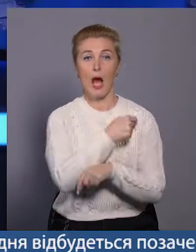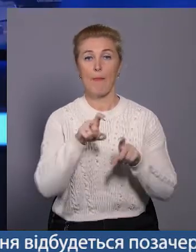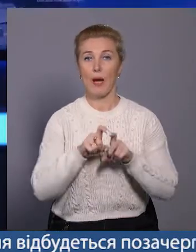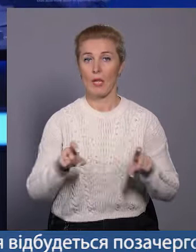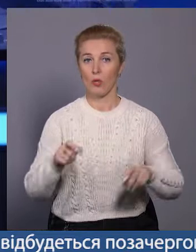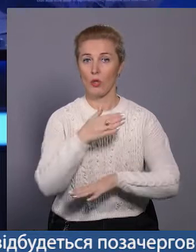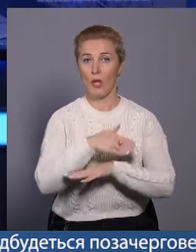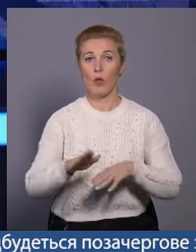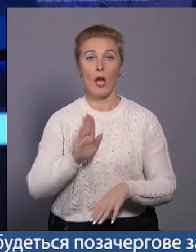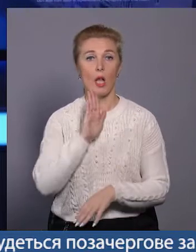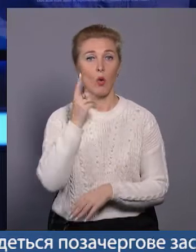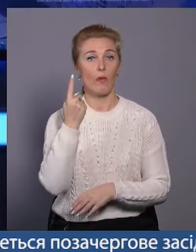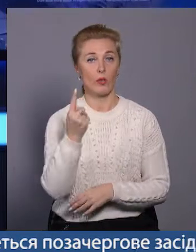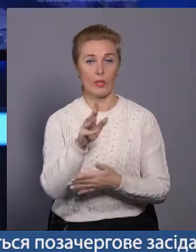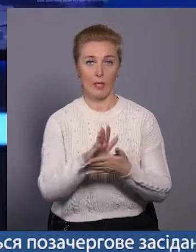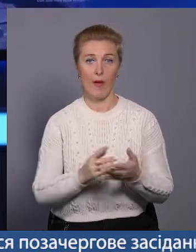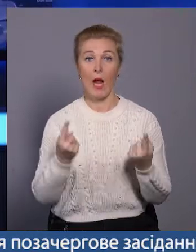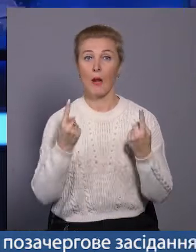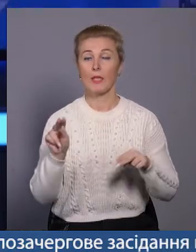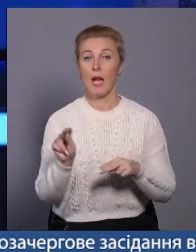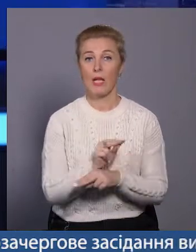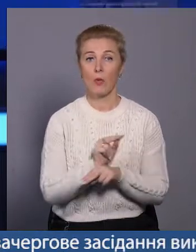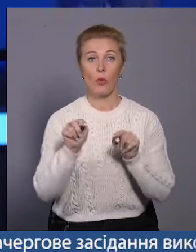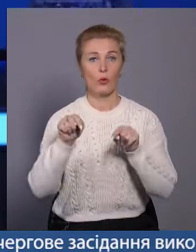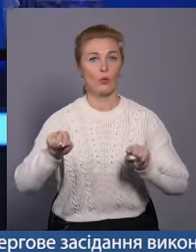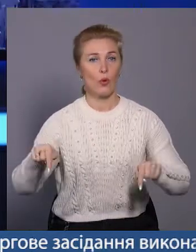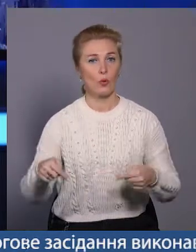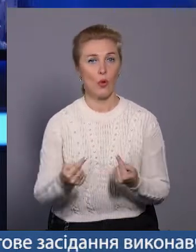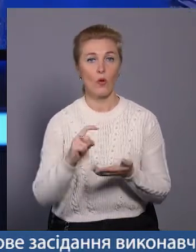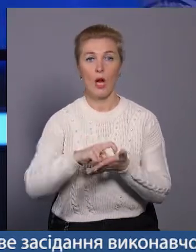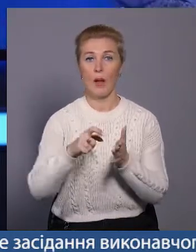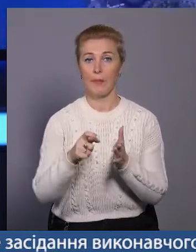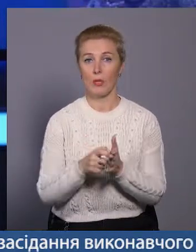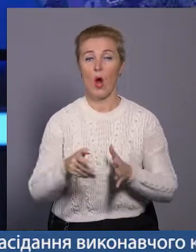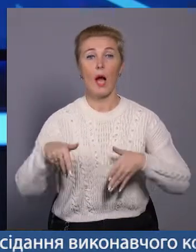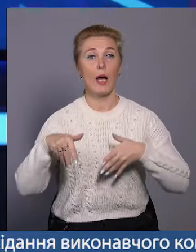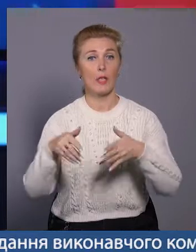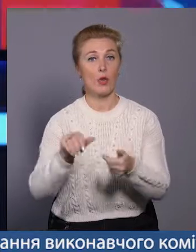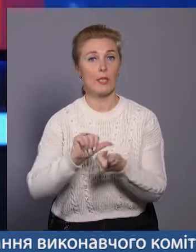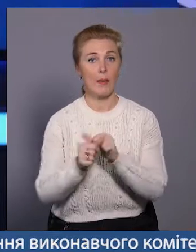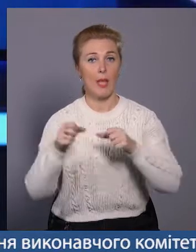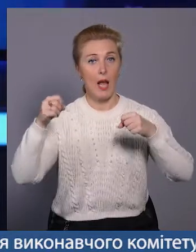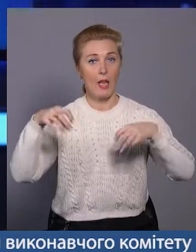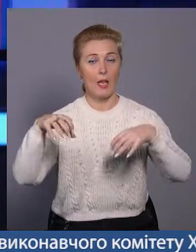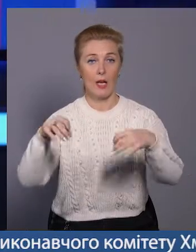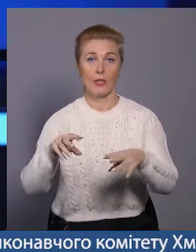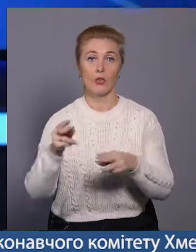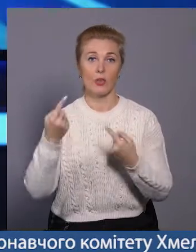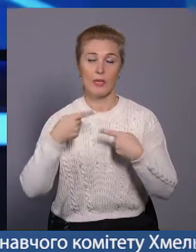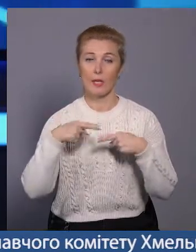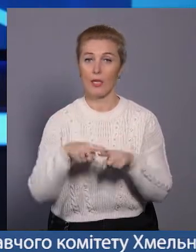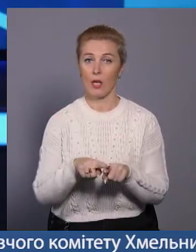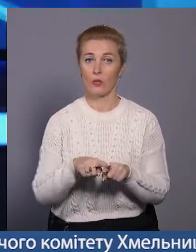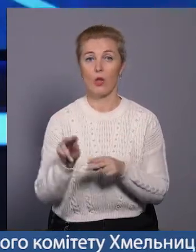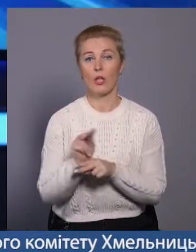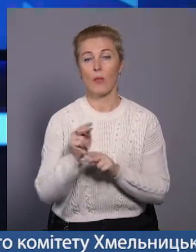що на вулиці Ранковій 1, триває капітальний ремонт. Тут оновлюють кабінети, коридори, замінюють електромережі та сантехніку.